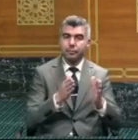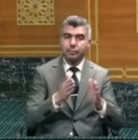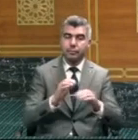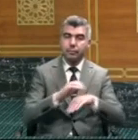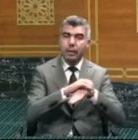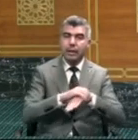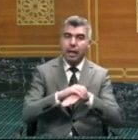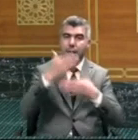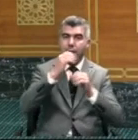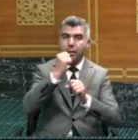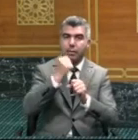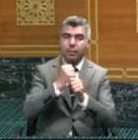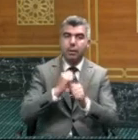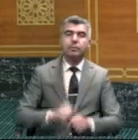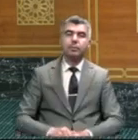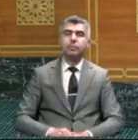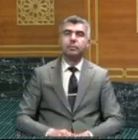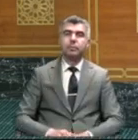للشغاليين بالمغرب